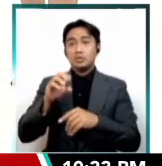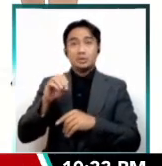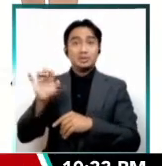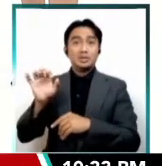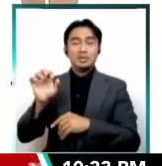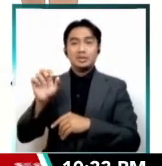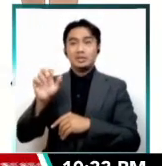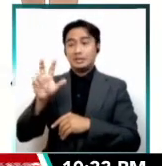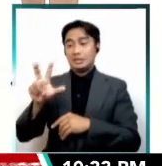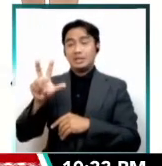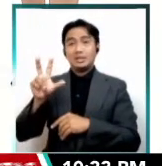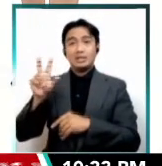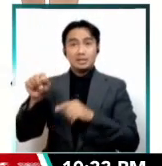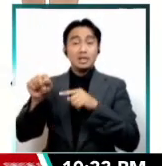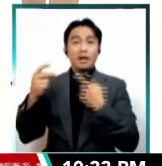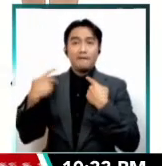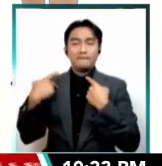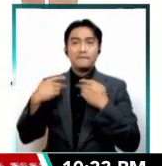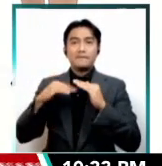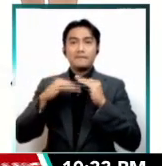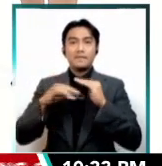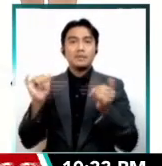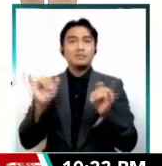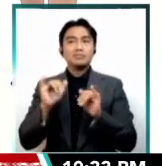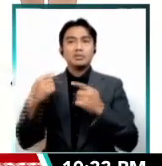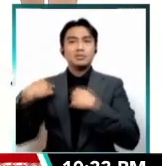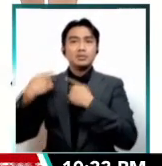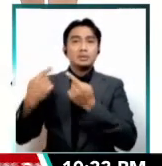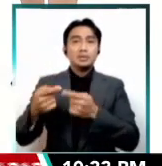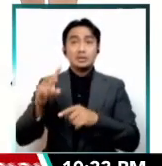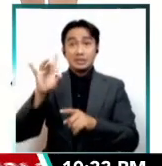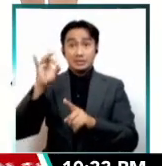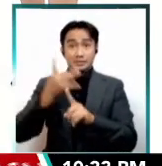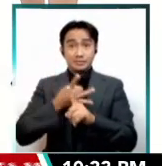yan. Pinakamababa rin sa loob ng halos 8 buwan ang